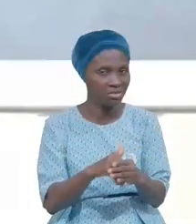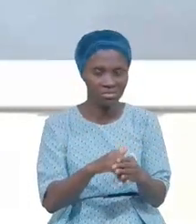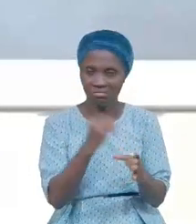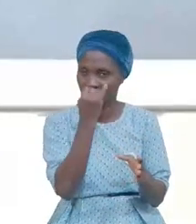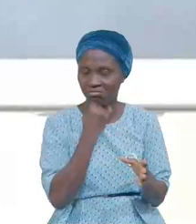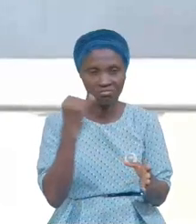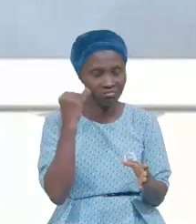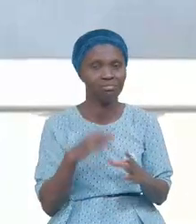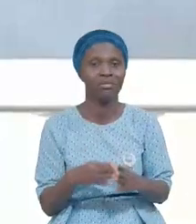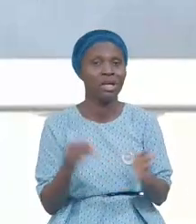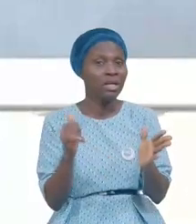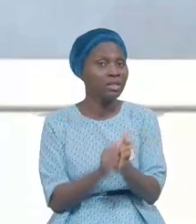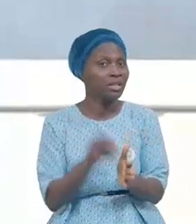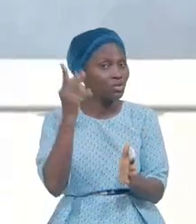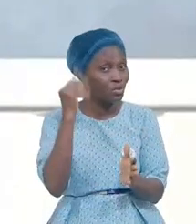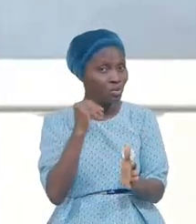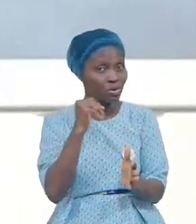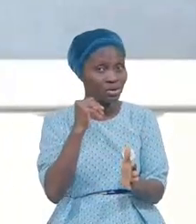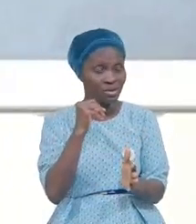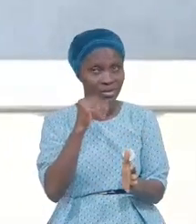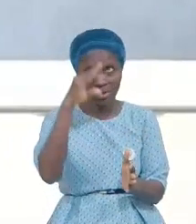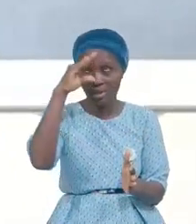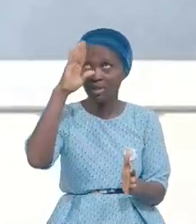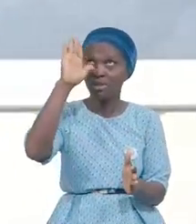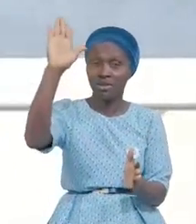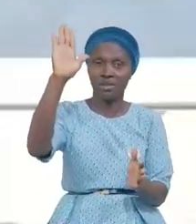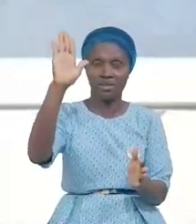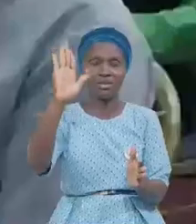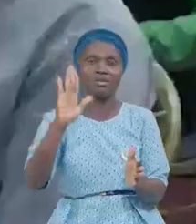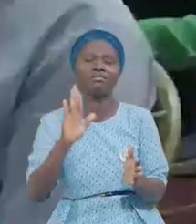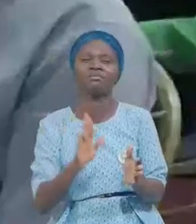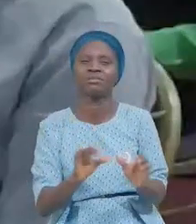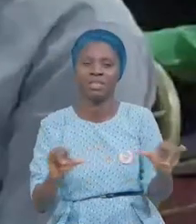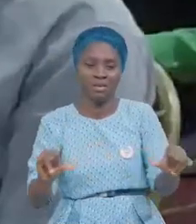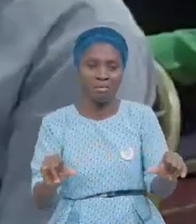C'était donc sa mesure de foi, un homme. Voyons maintenant en